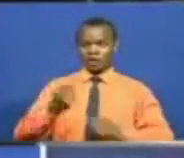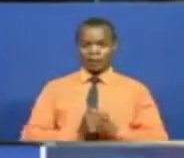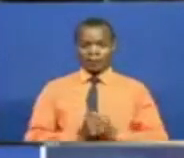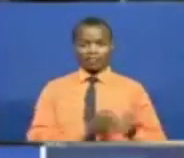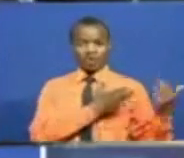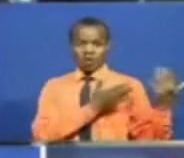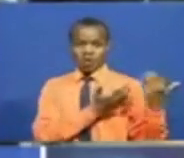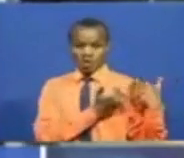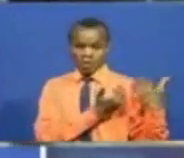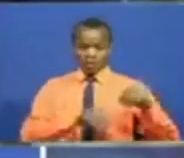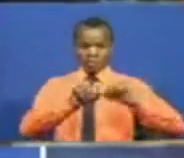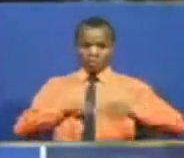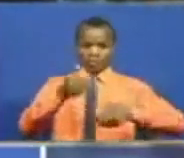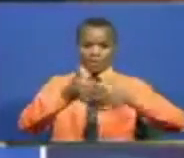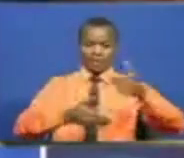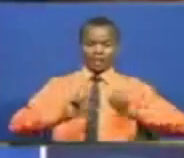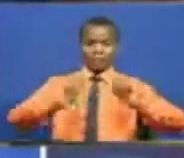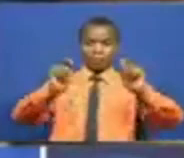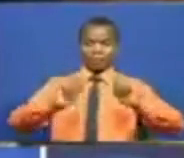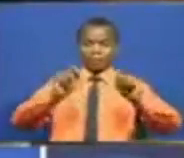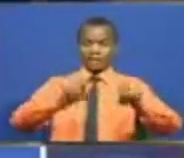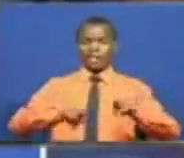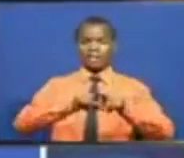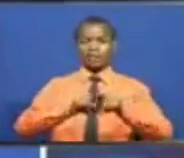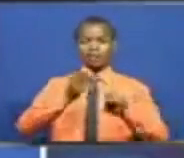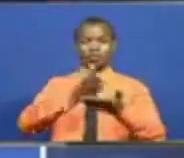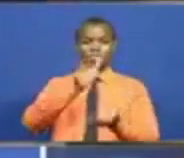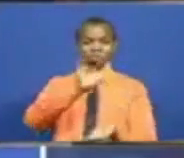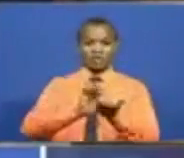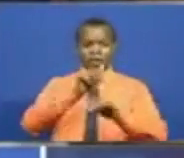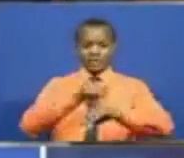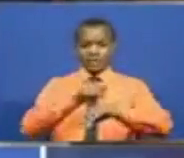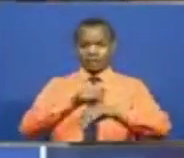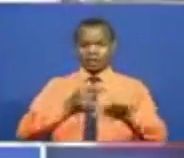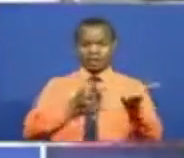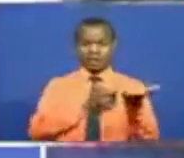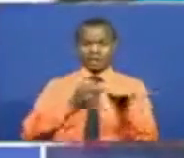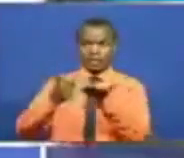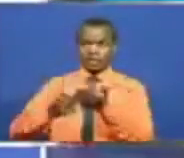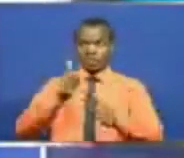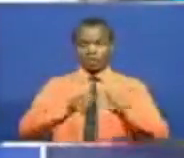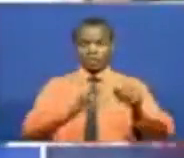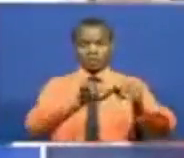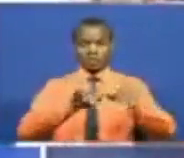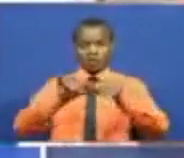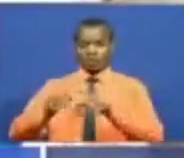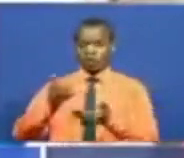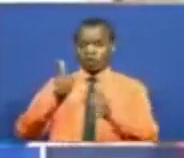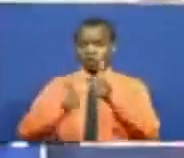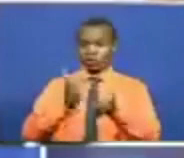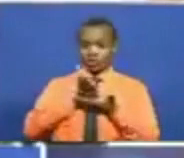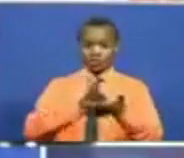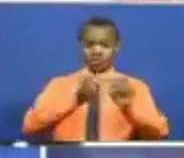kukomesha mgomo unaoendelea wa wauguzi yameridimia, huku mashauriano yaliyosubiriwa kwa hamu ambayo yangewezesha